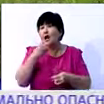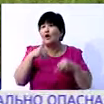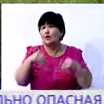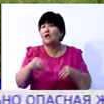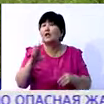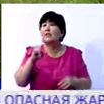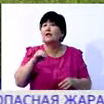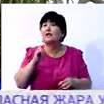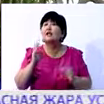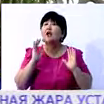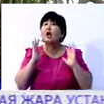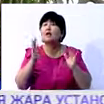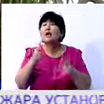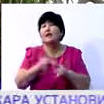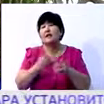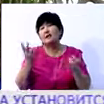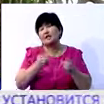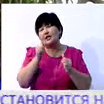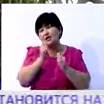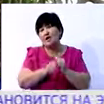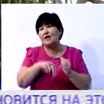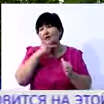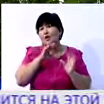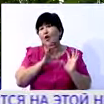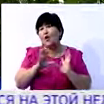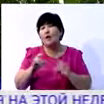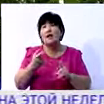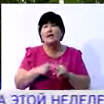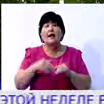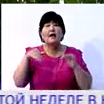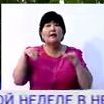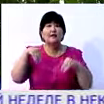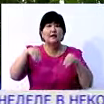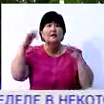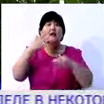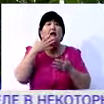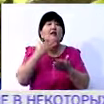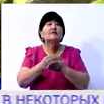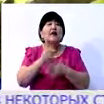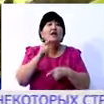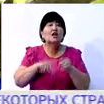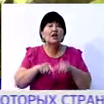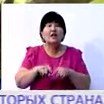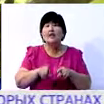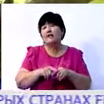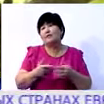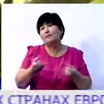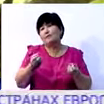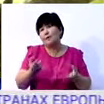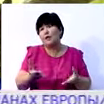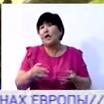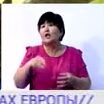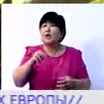сажать в ботаническом саду, где за ними есть тщательный уход. Для тени же нужно сажать свои, родные, неприхотливые –